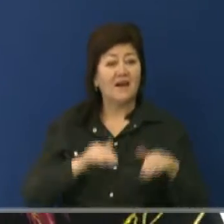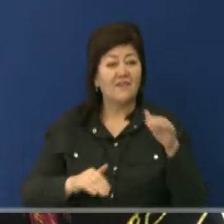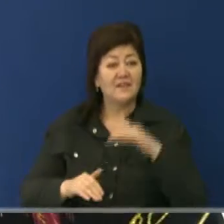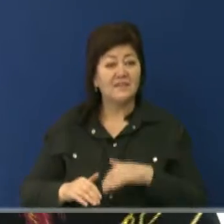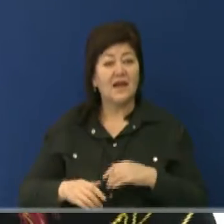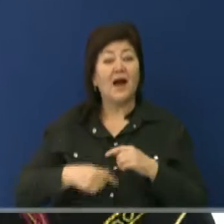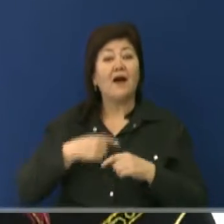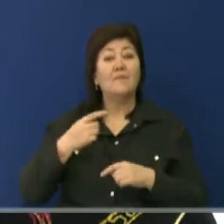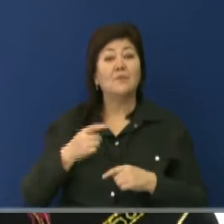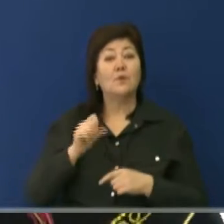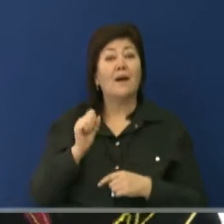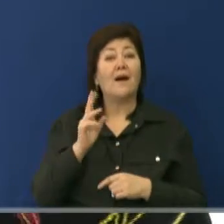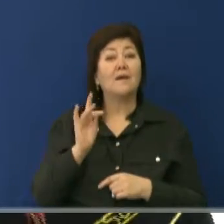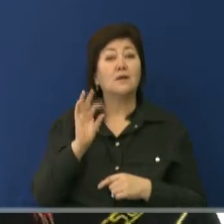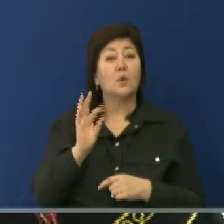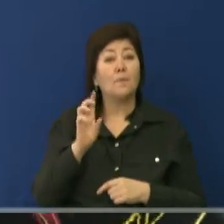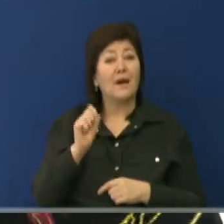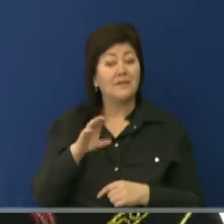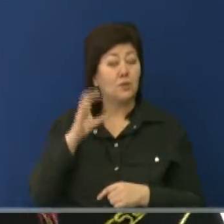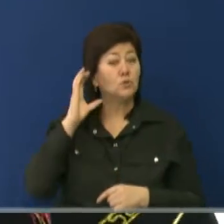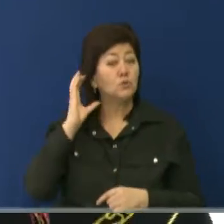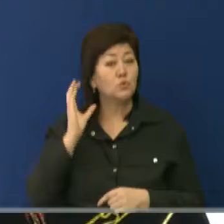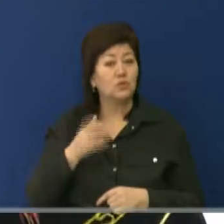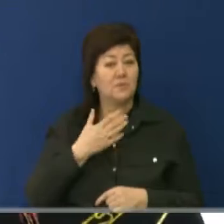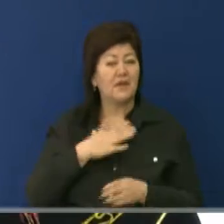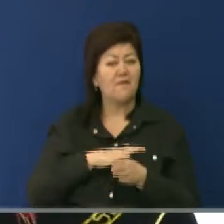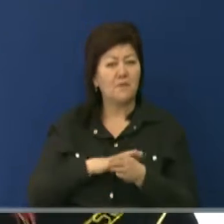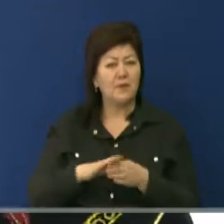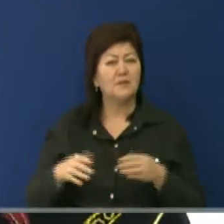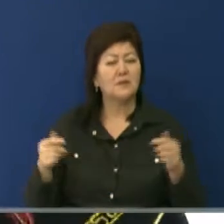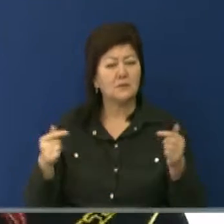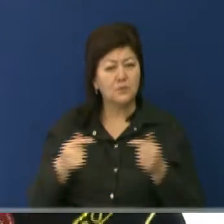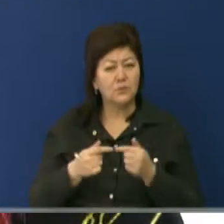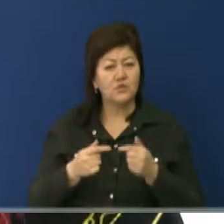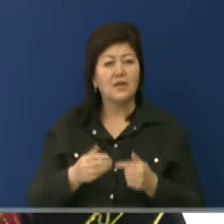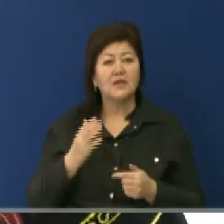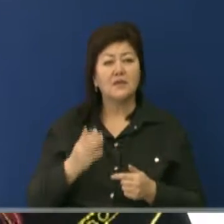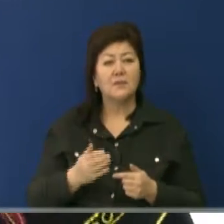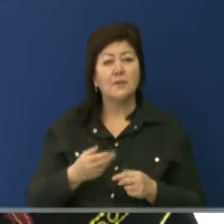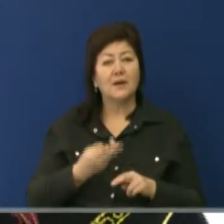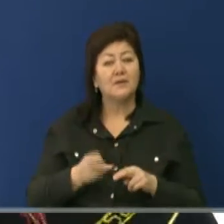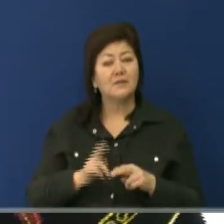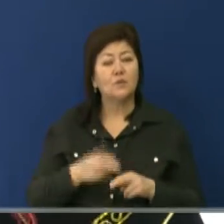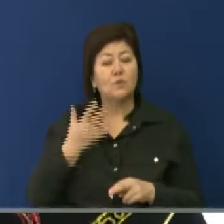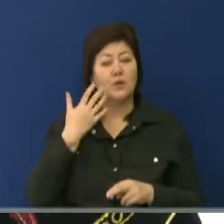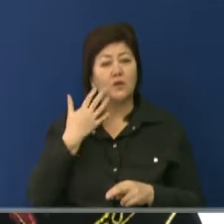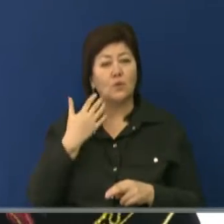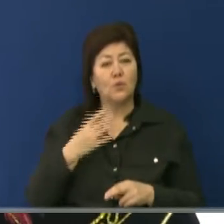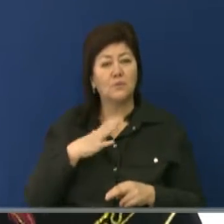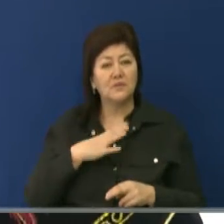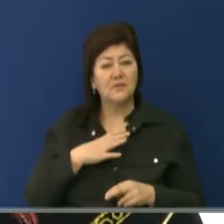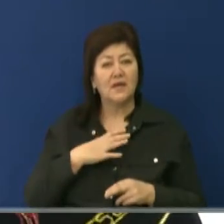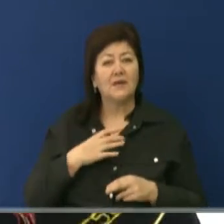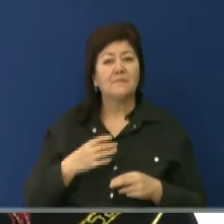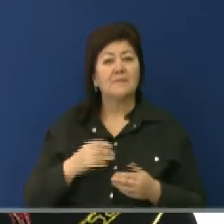болды. Тіпті осының есебінен өсті. Ол кішкентай болды, содан кейін салмақ қосты. Кейіннен 80 келіге жетті. Содан кейін